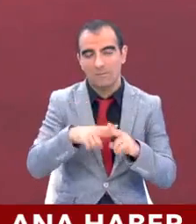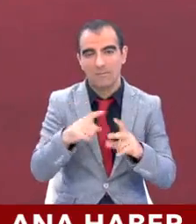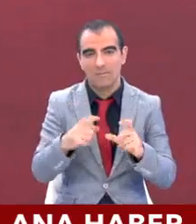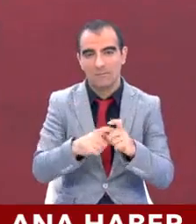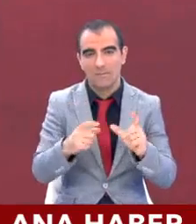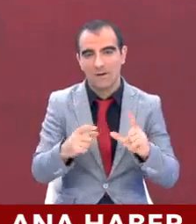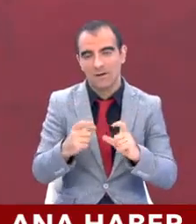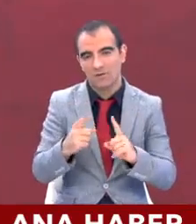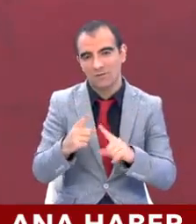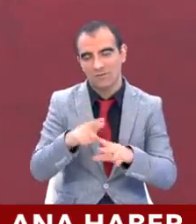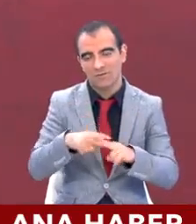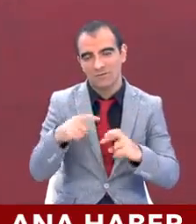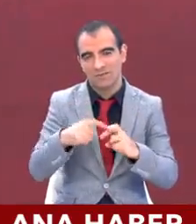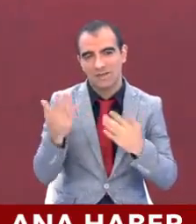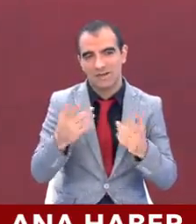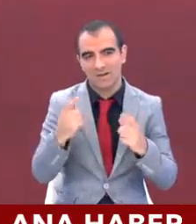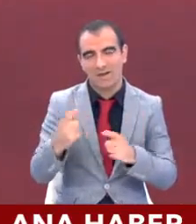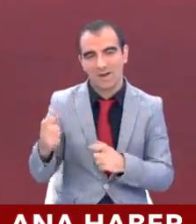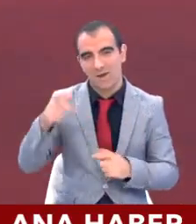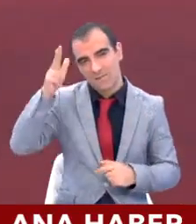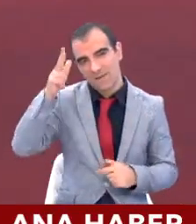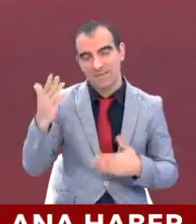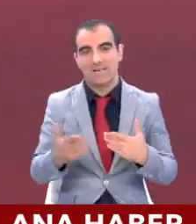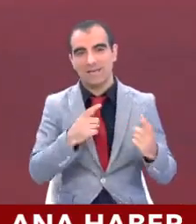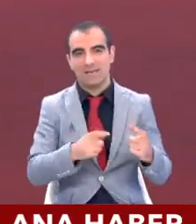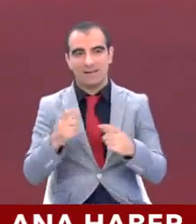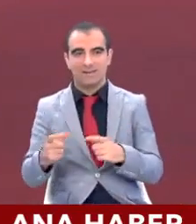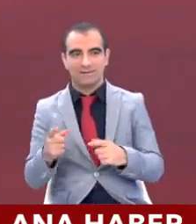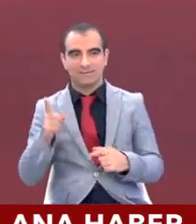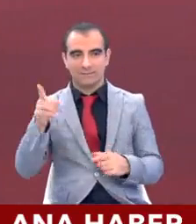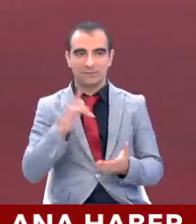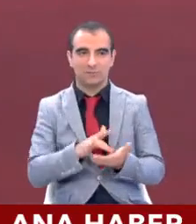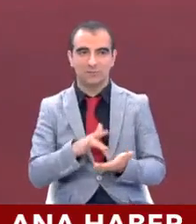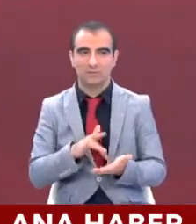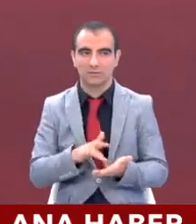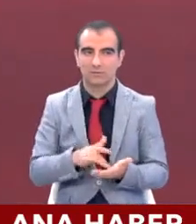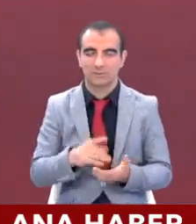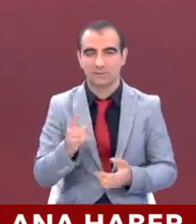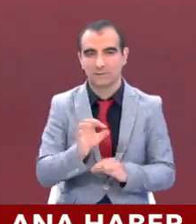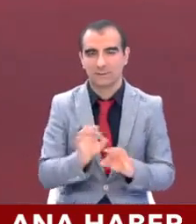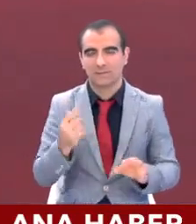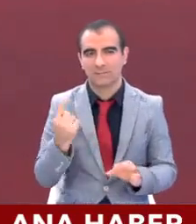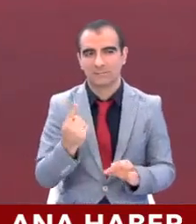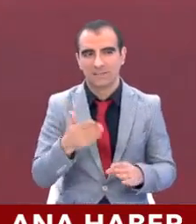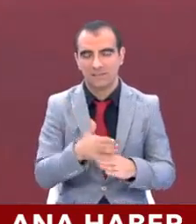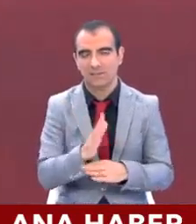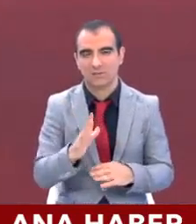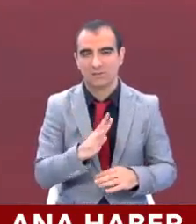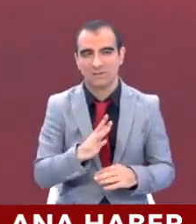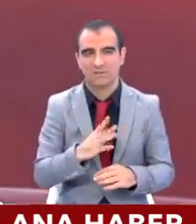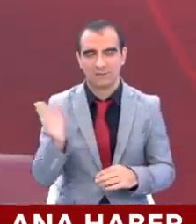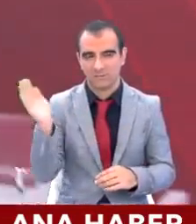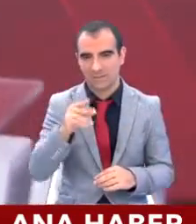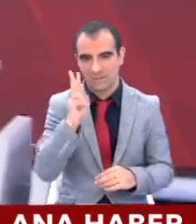Amerika Birleşik Devletleri'nin nerede Ama ortada belirgin de bir gerçeklik var